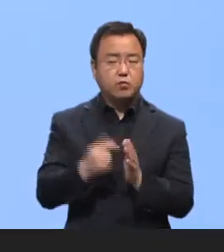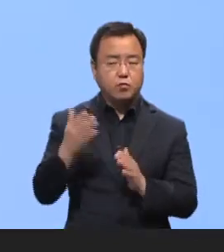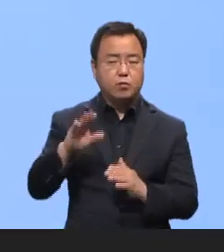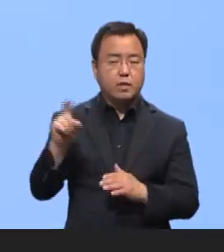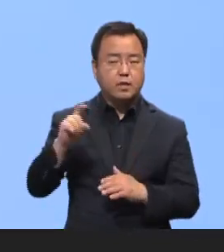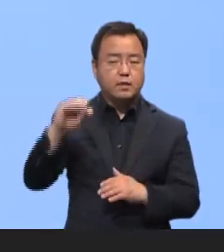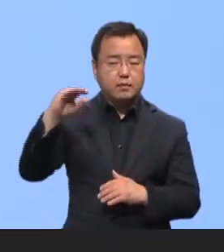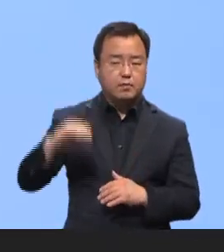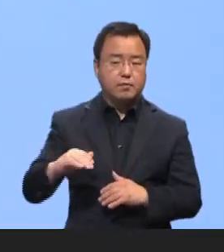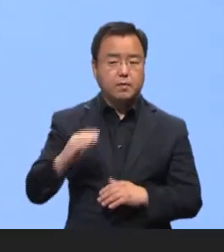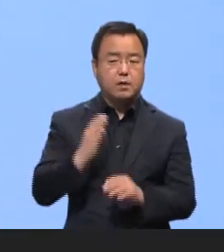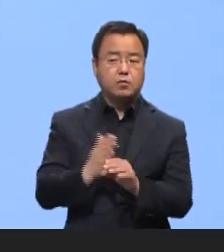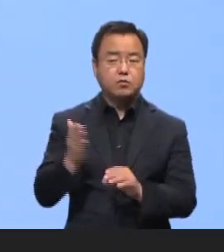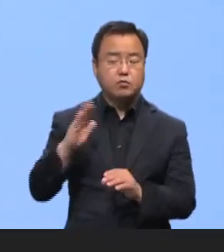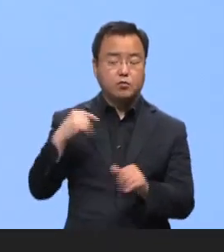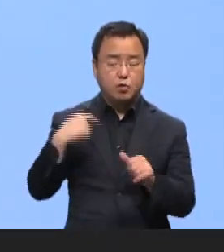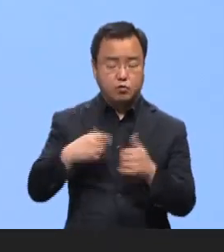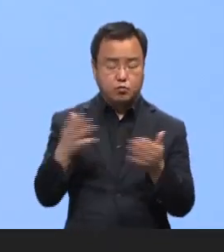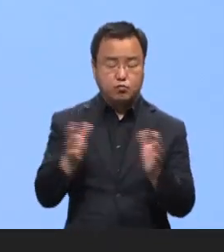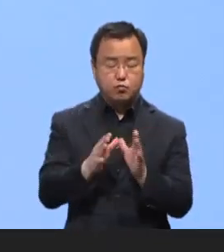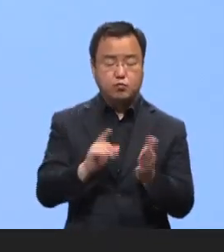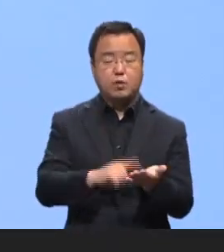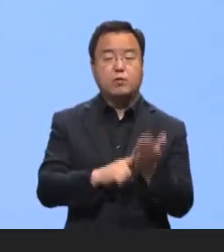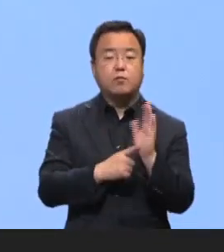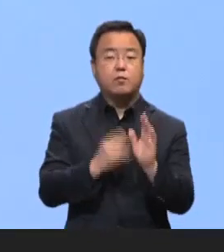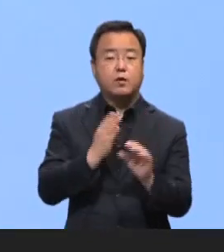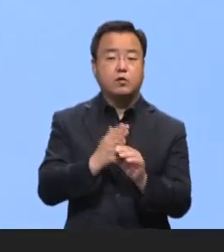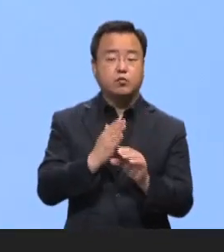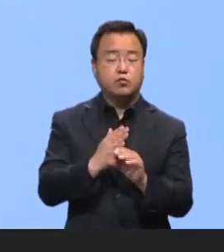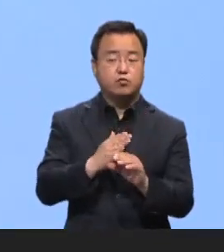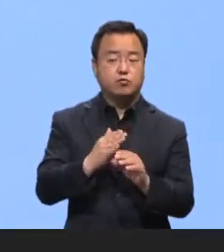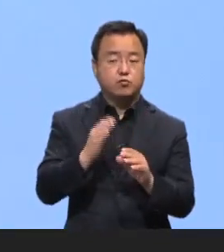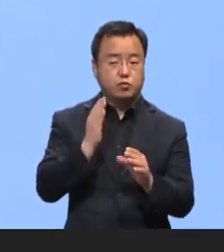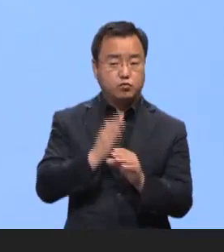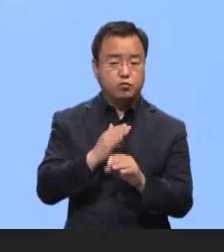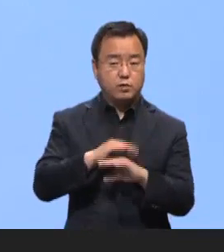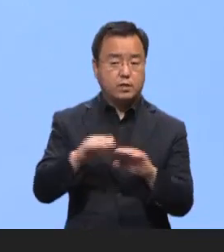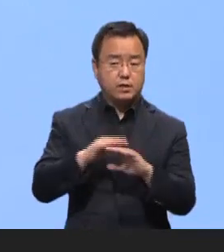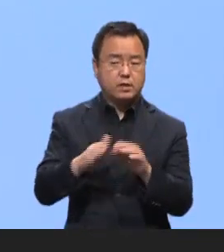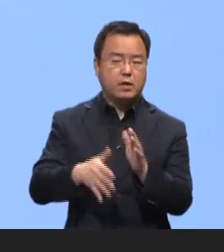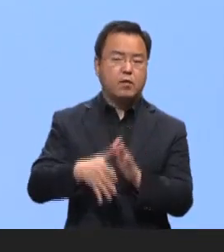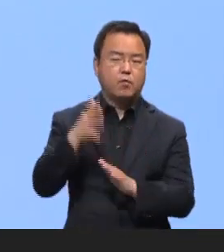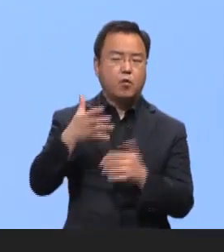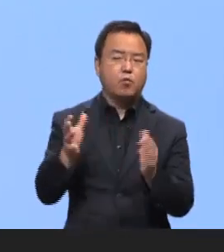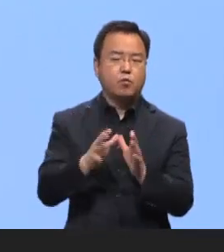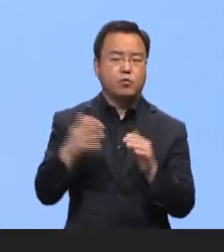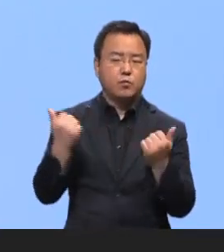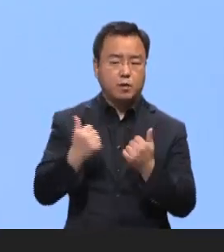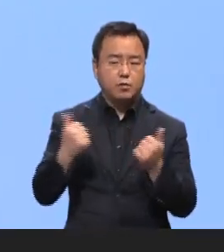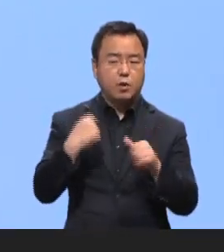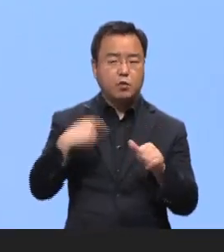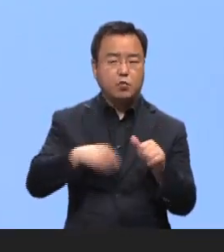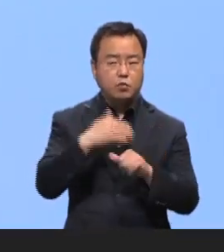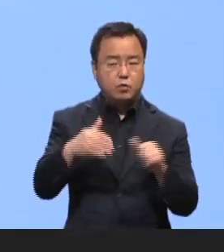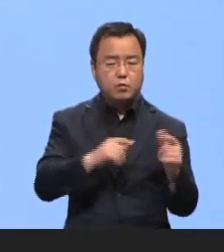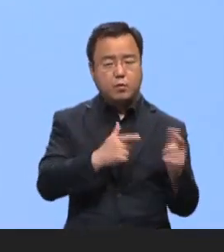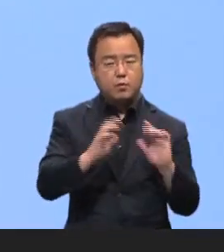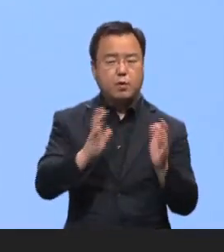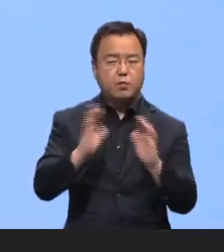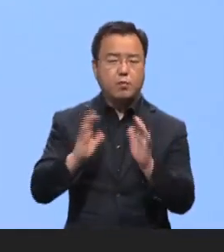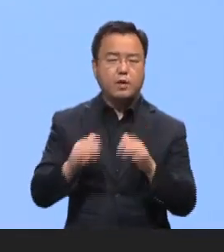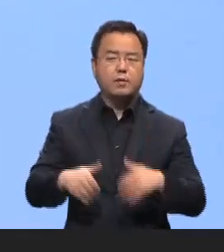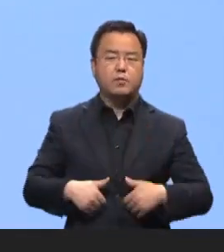떨어지긴 했지만 교육부 브리핑에서 여전히 중대 분과 도 협의해야 하고 이 교육 현장이 여러 개 노 수렴해야 된다 입장 고수 했습니다